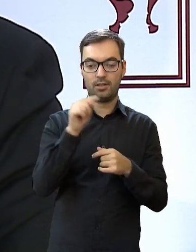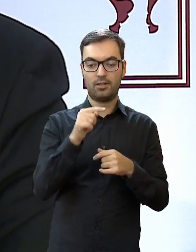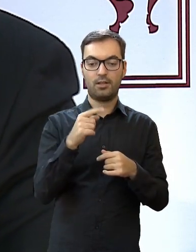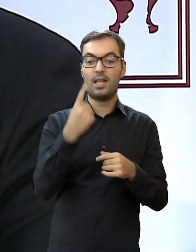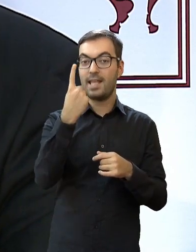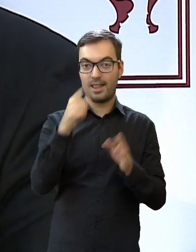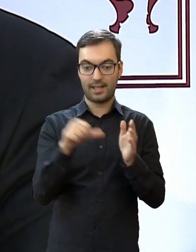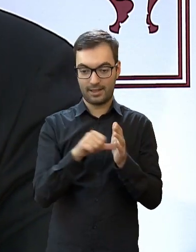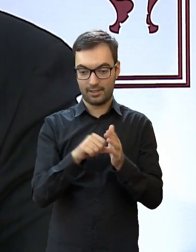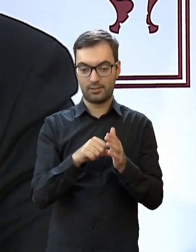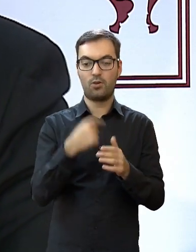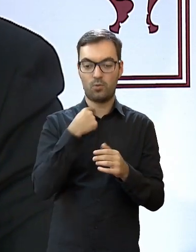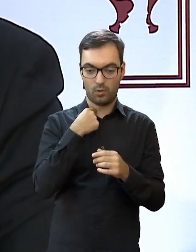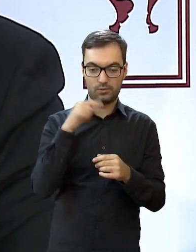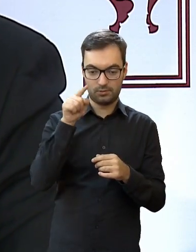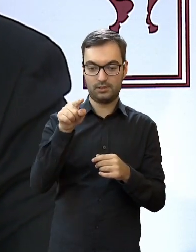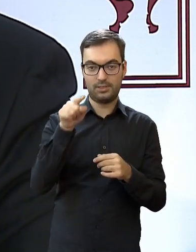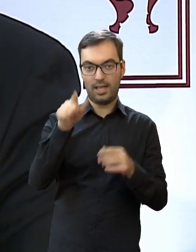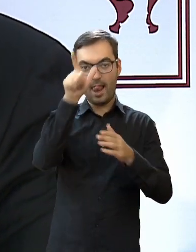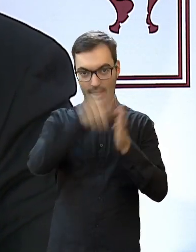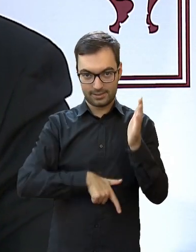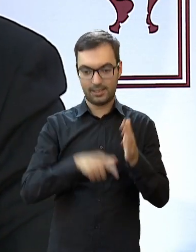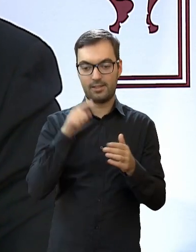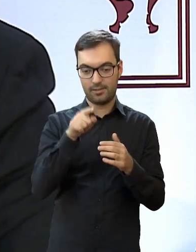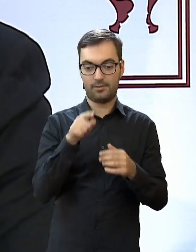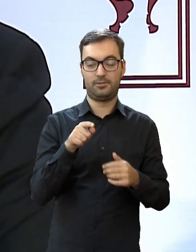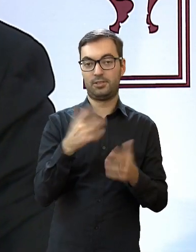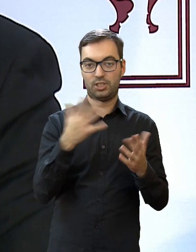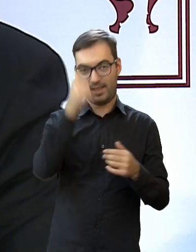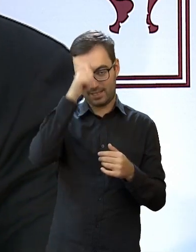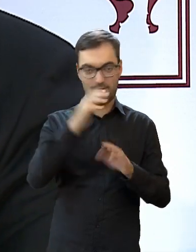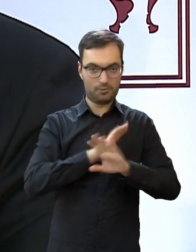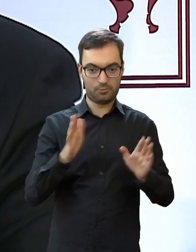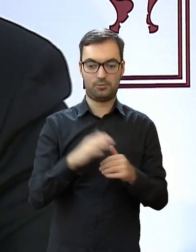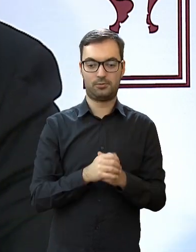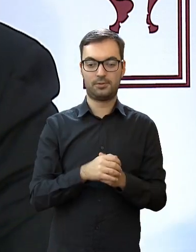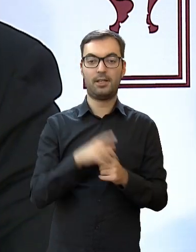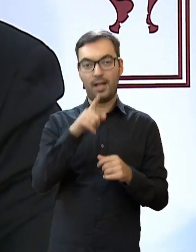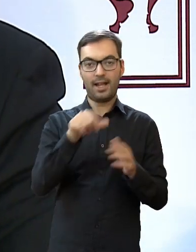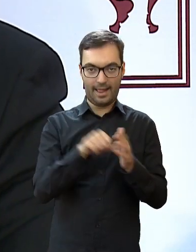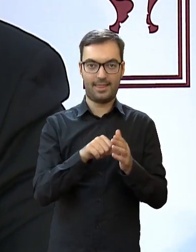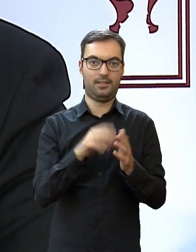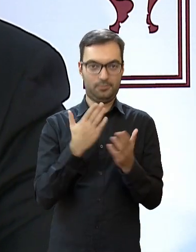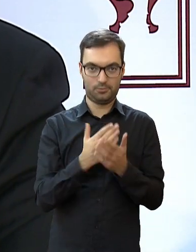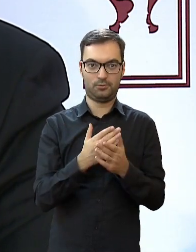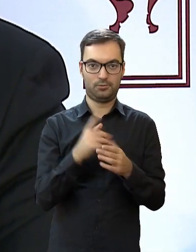przy jednym kandydacie, to głosujesz na tę listę, na której figuruje ten kandydat, jednocześnie na tego kandydata.